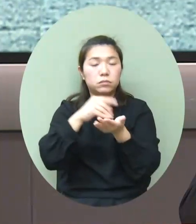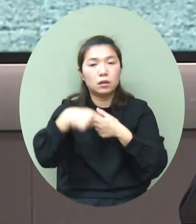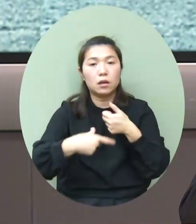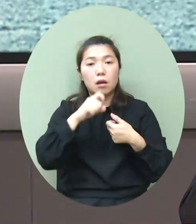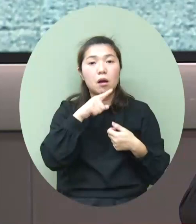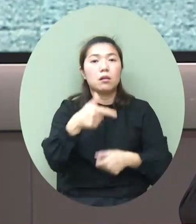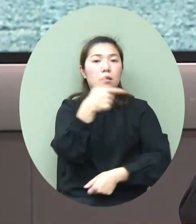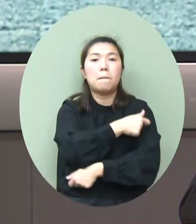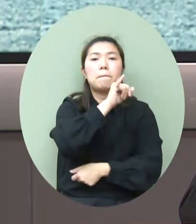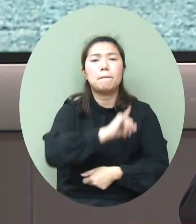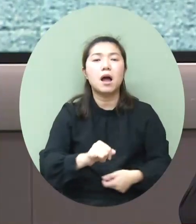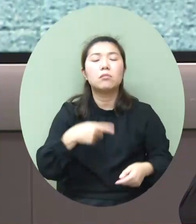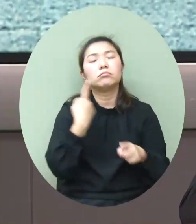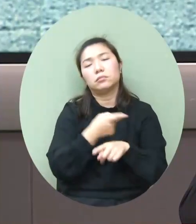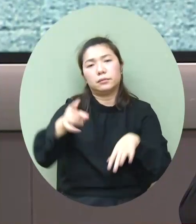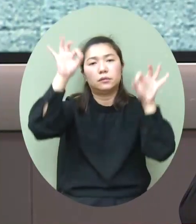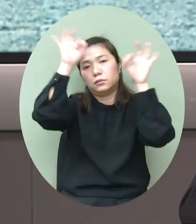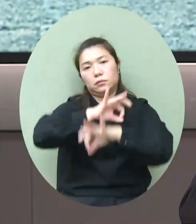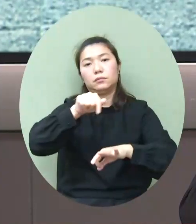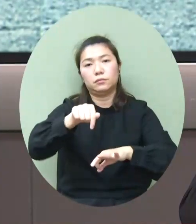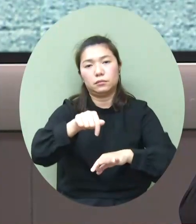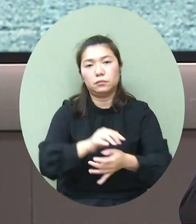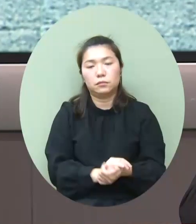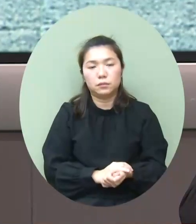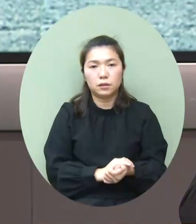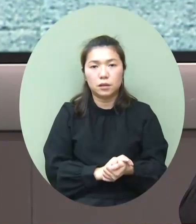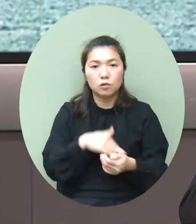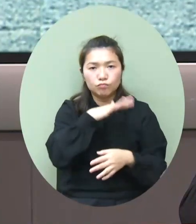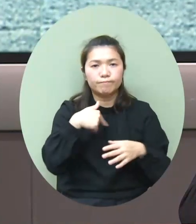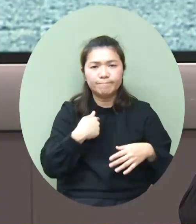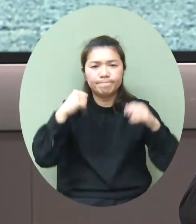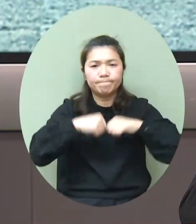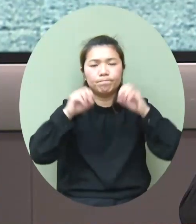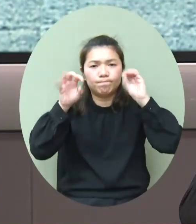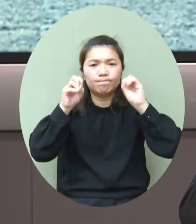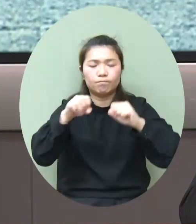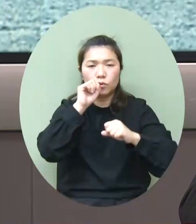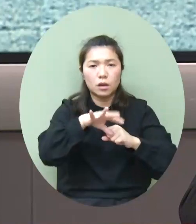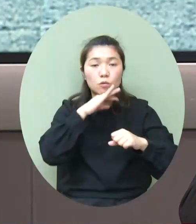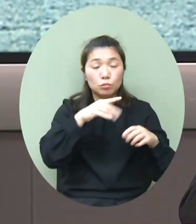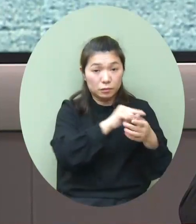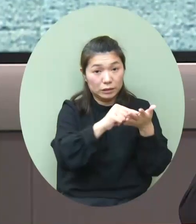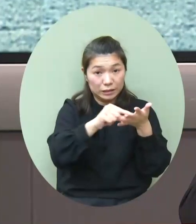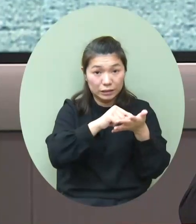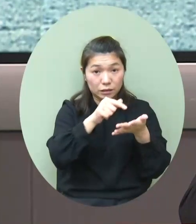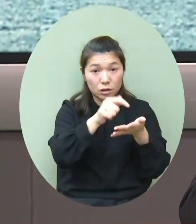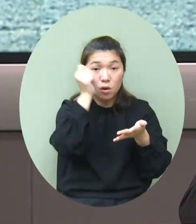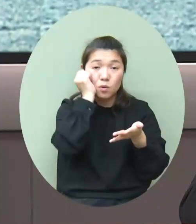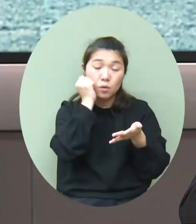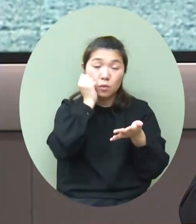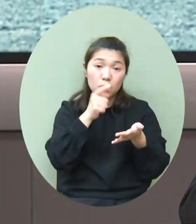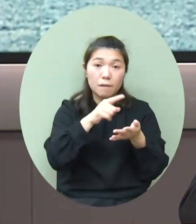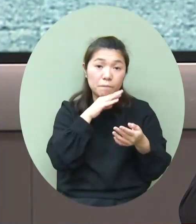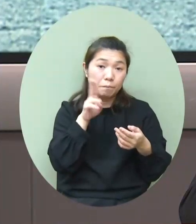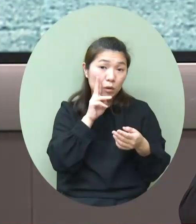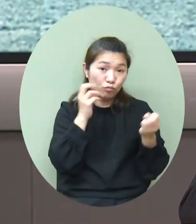爆发的时候就不能接种疫苗，这是一个误解。我们想在这里澄清，院友安老